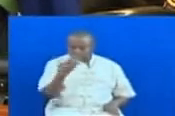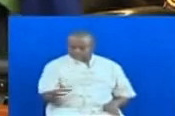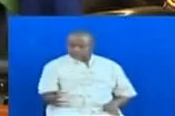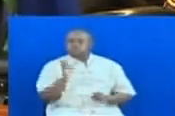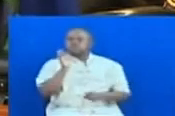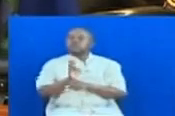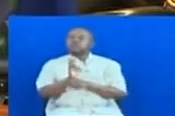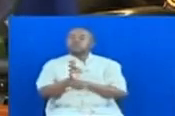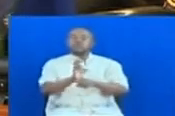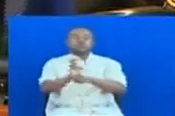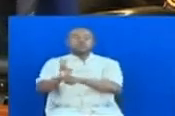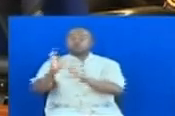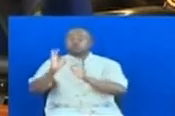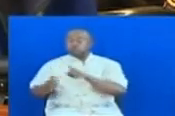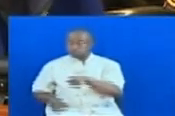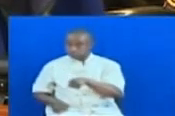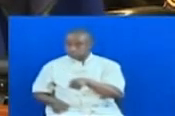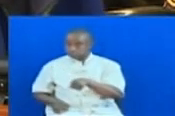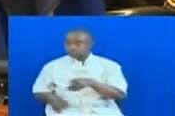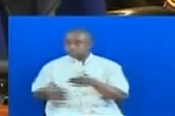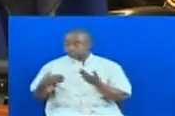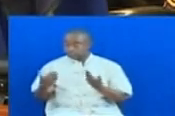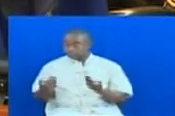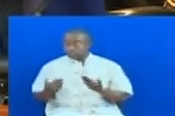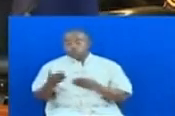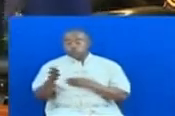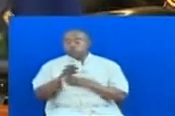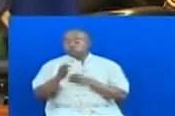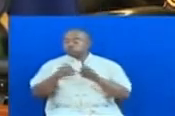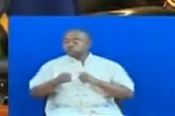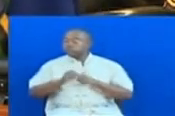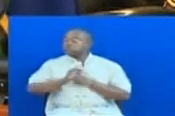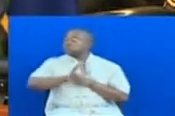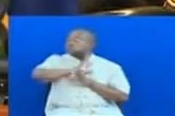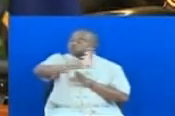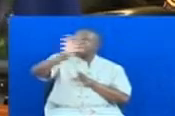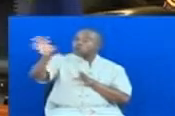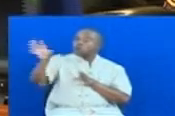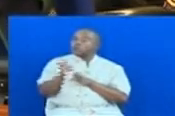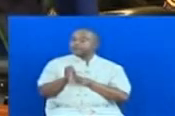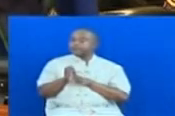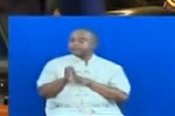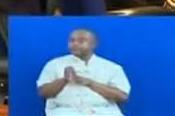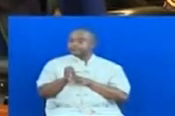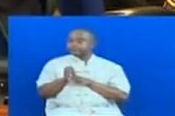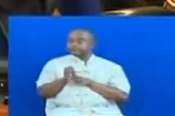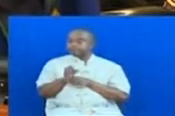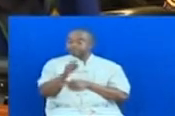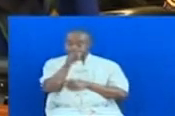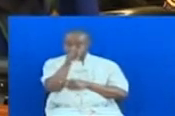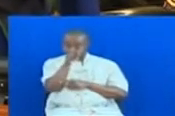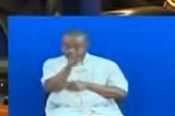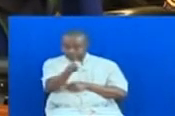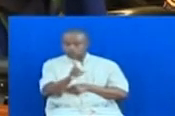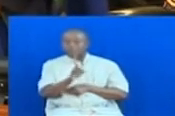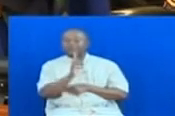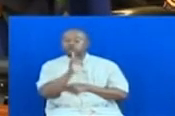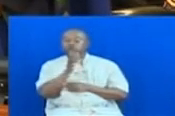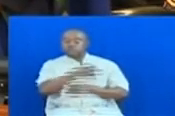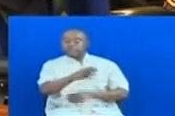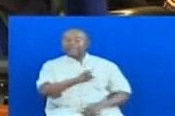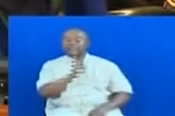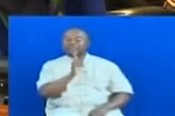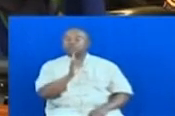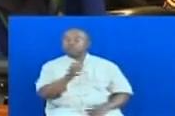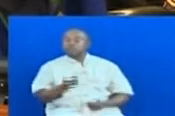kabisa wa utendaji mzima wa hii wa TAMISEMI, na kwa kuwa hiko